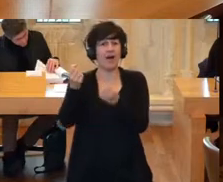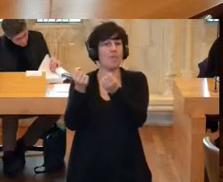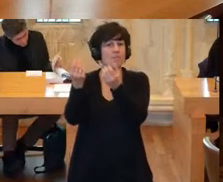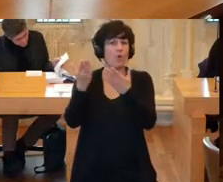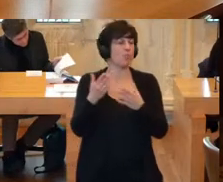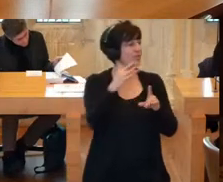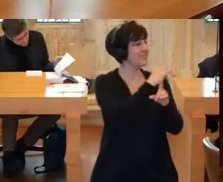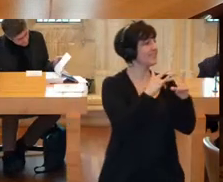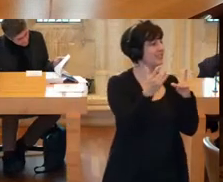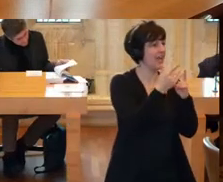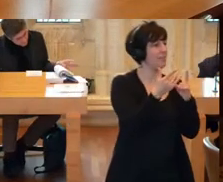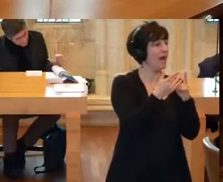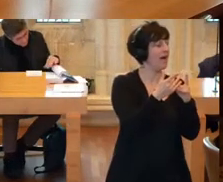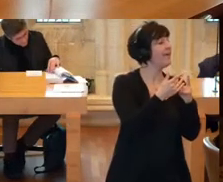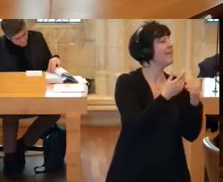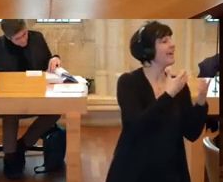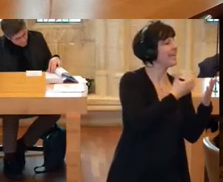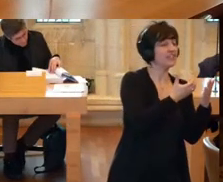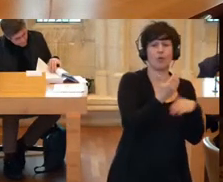séparatisme social.